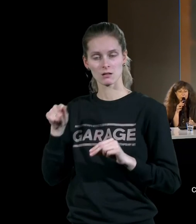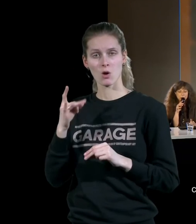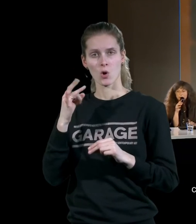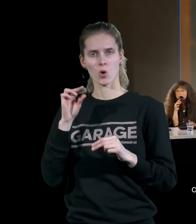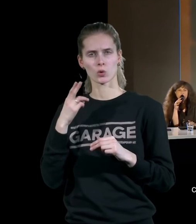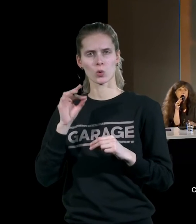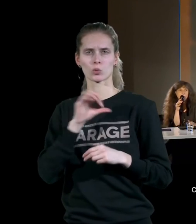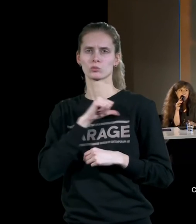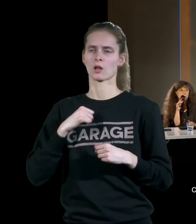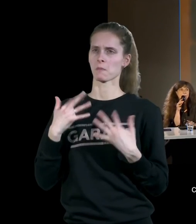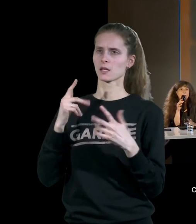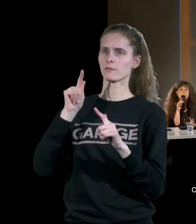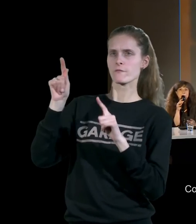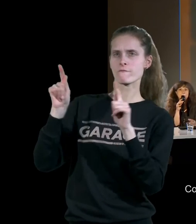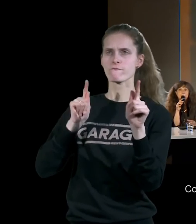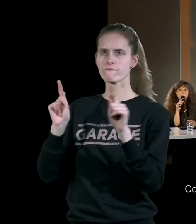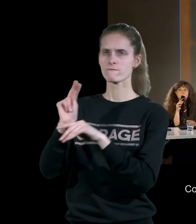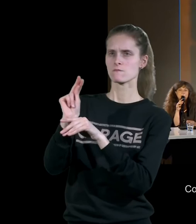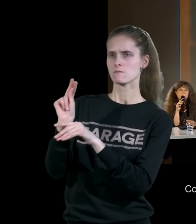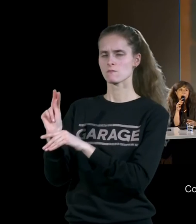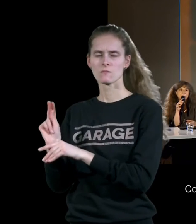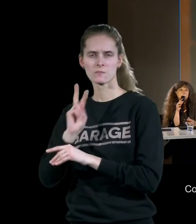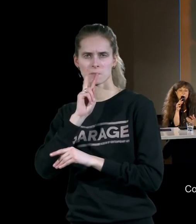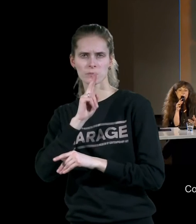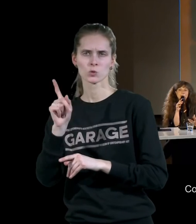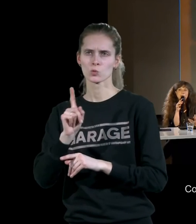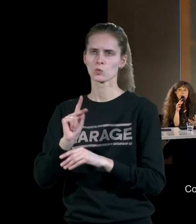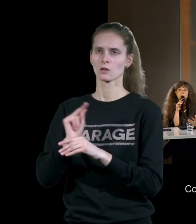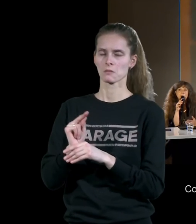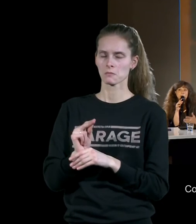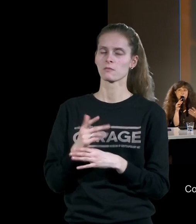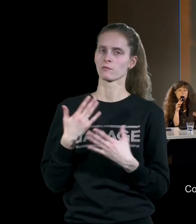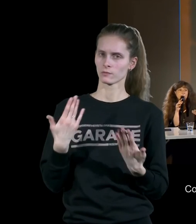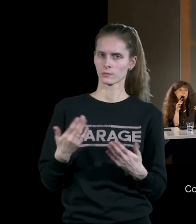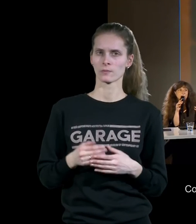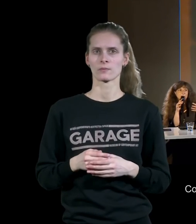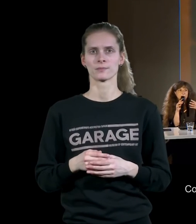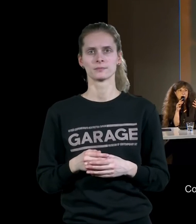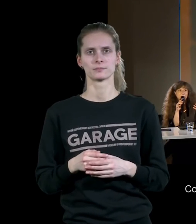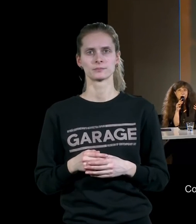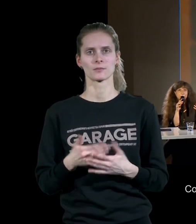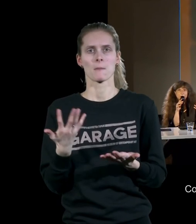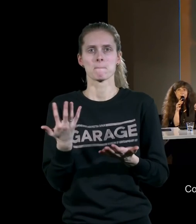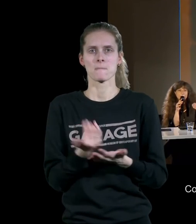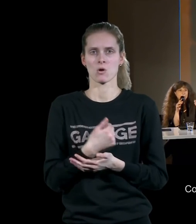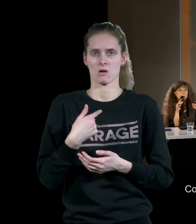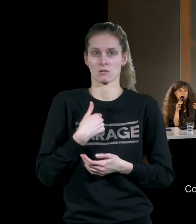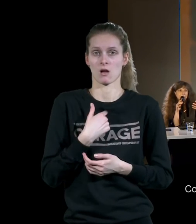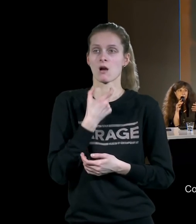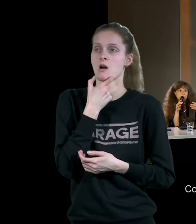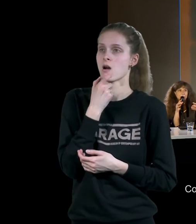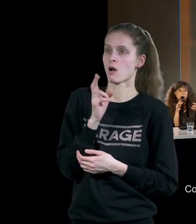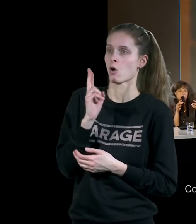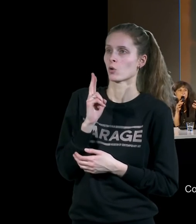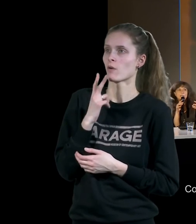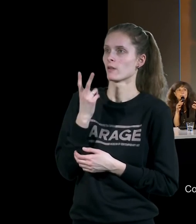и требованиям самого Ротко. Соответственно, как бы зритель оказывается в неком не перед